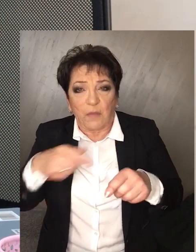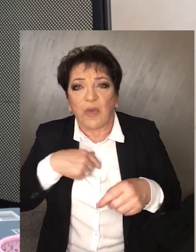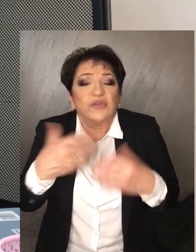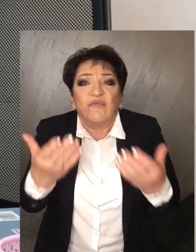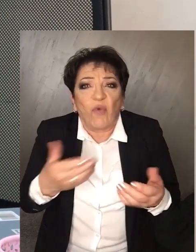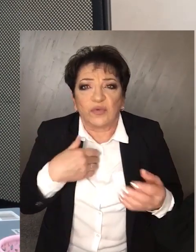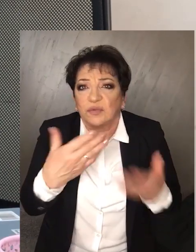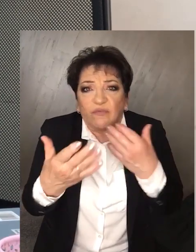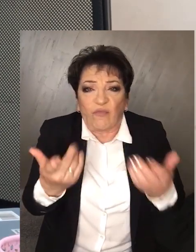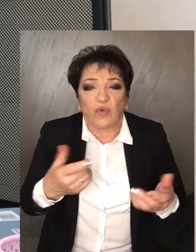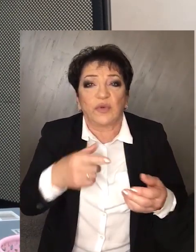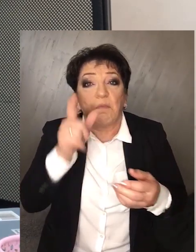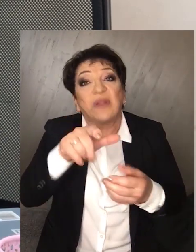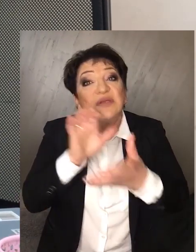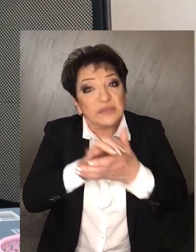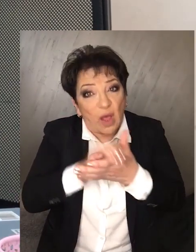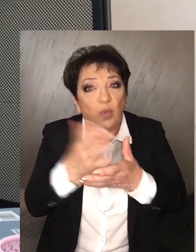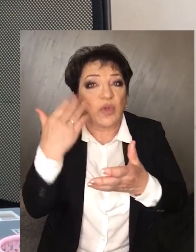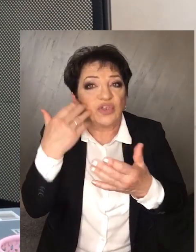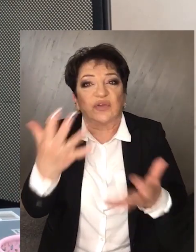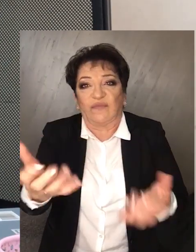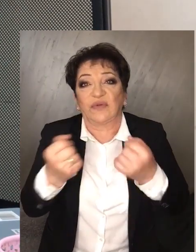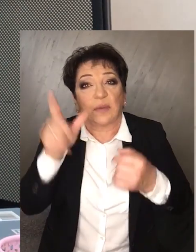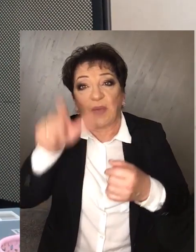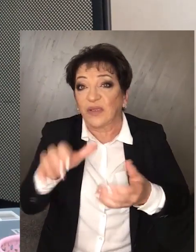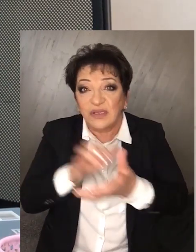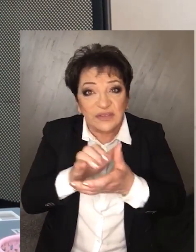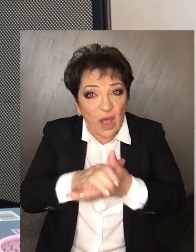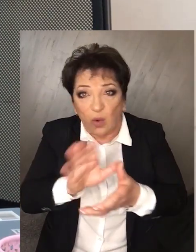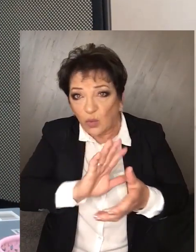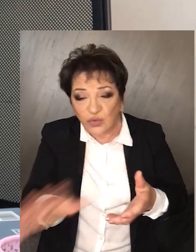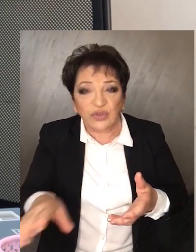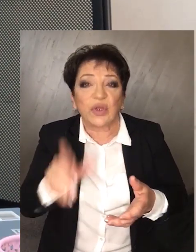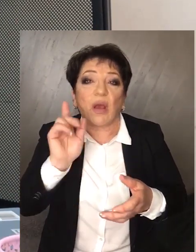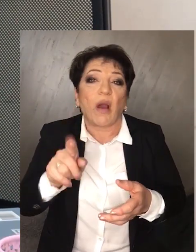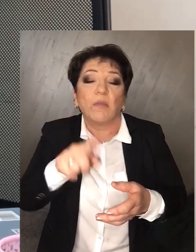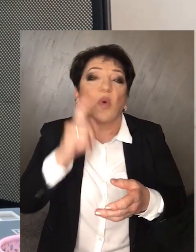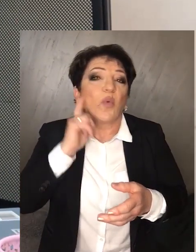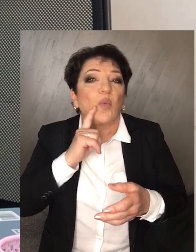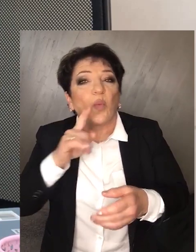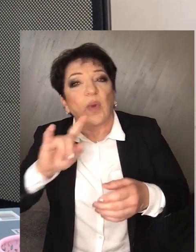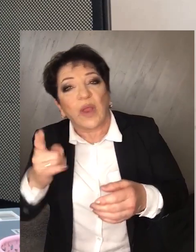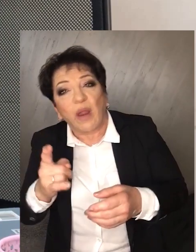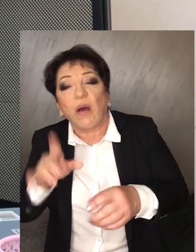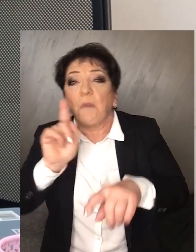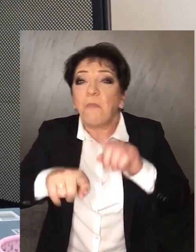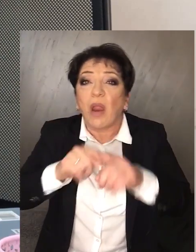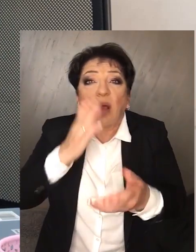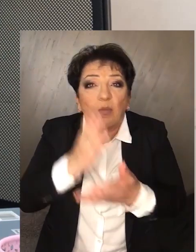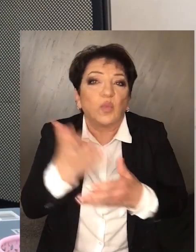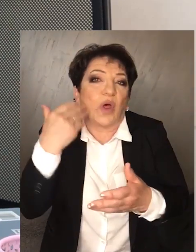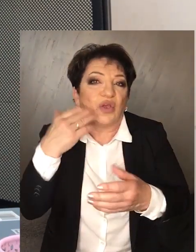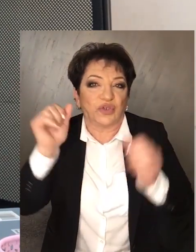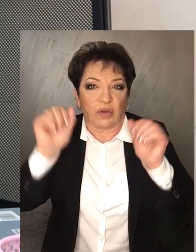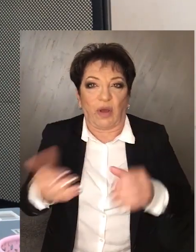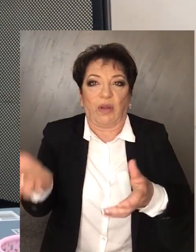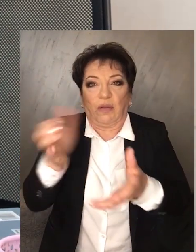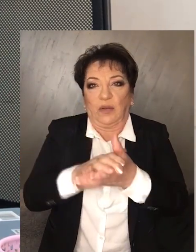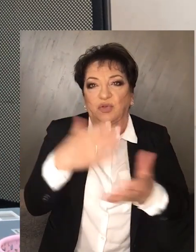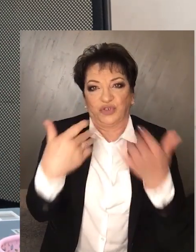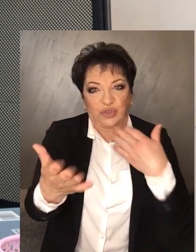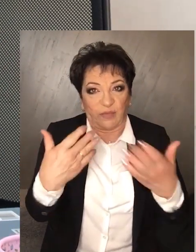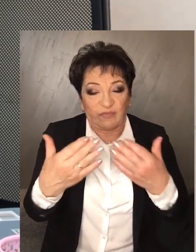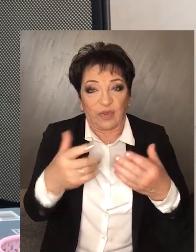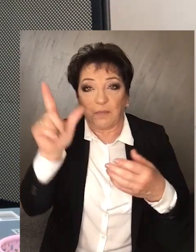համար իրենք խուսափում են վերցնել։ Պիտի ծանոթ լինի կամ գործատուն պիտի լինի, գործատուն պիտի ունենա խուլ